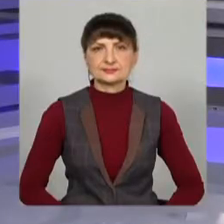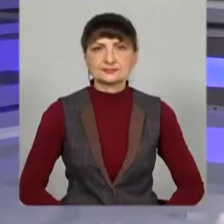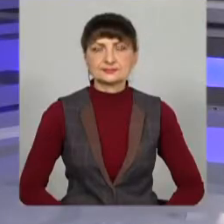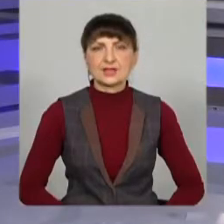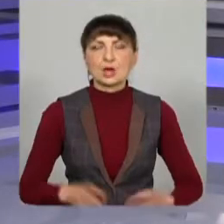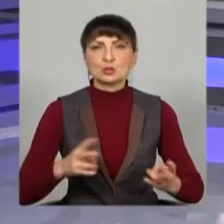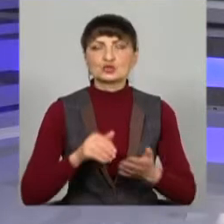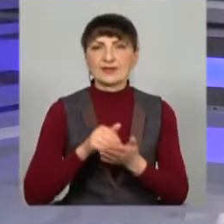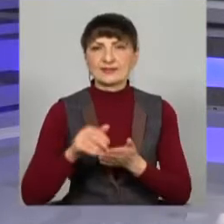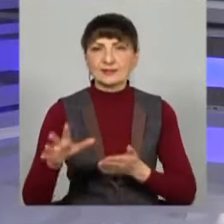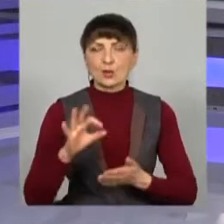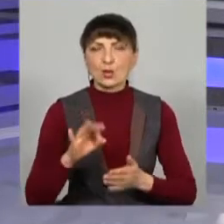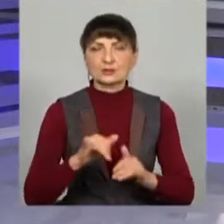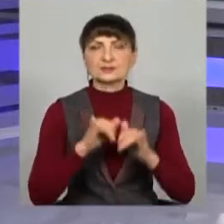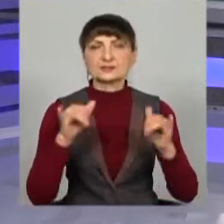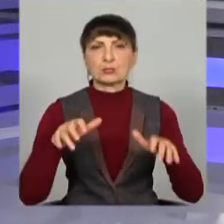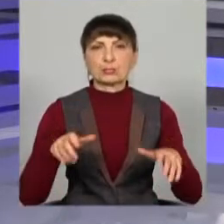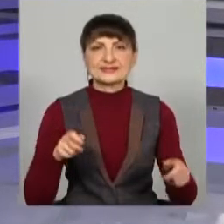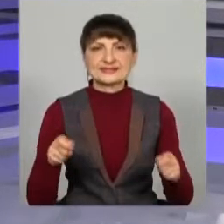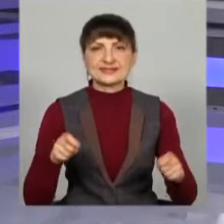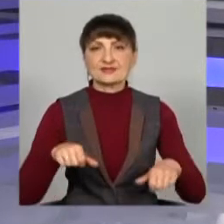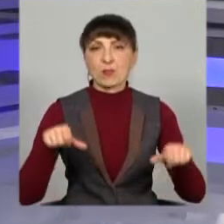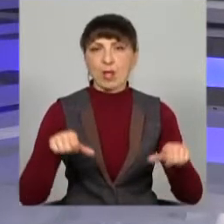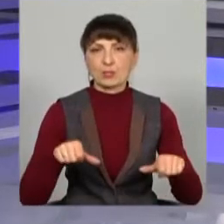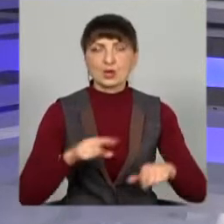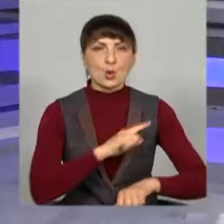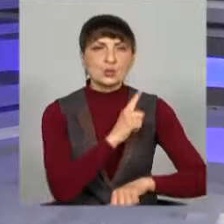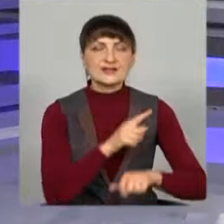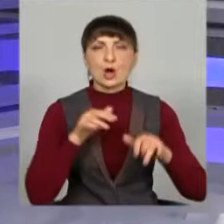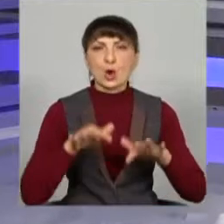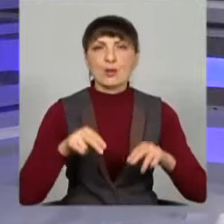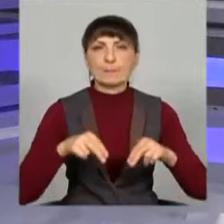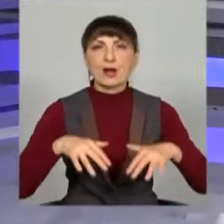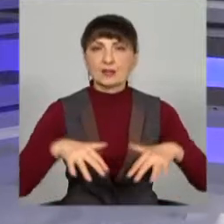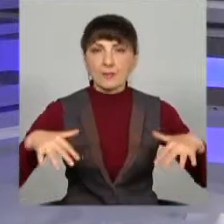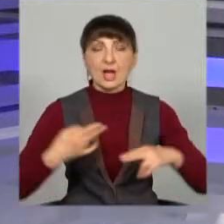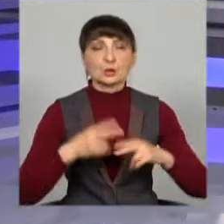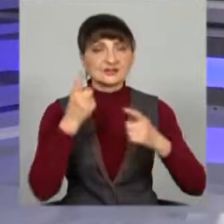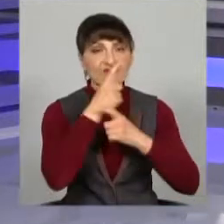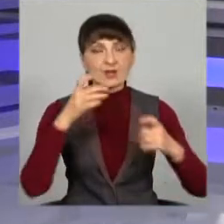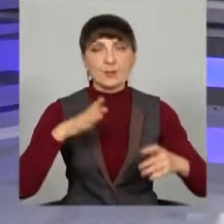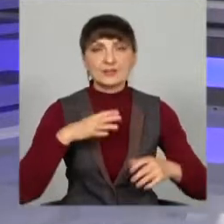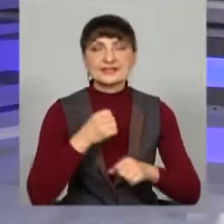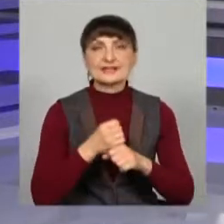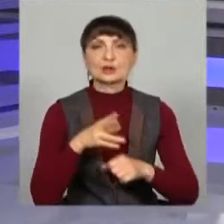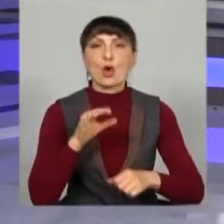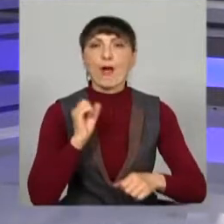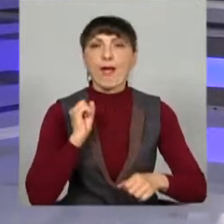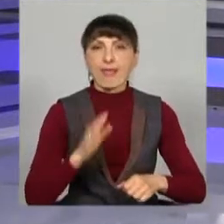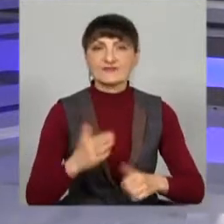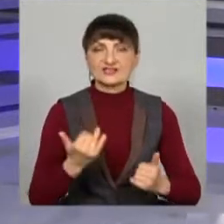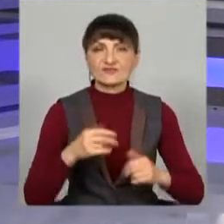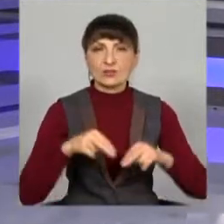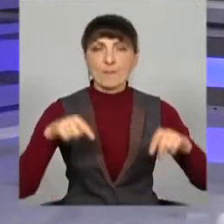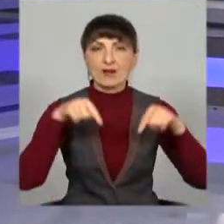Нужно отказаться от чрезмерных президентских полномочий и усиливать роль парламента. Такое заявление сделал Касым-Жомарт Токаев. Сегодня в стенах